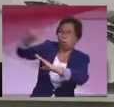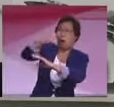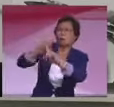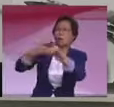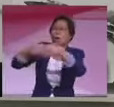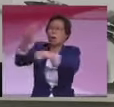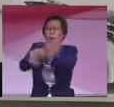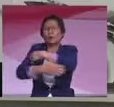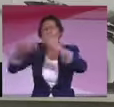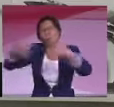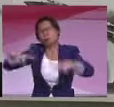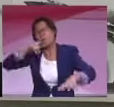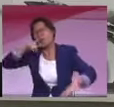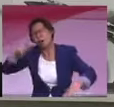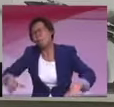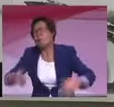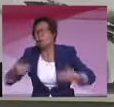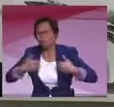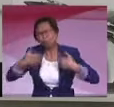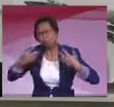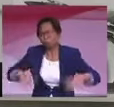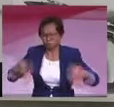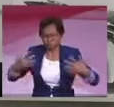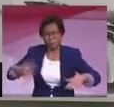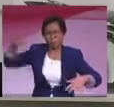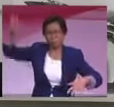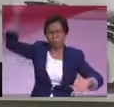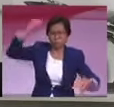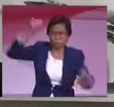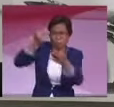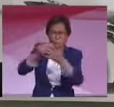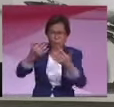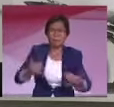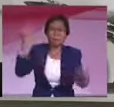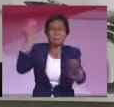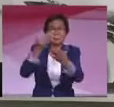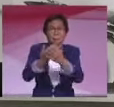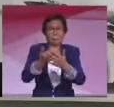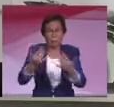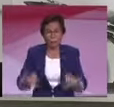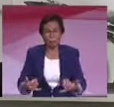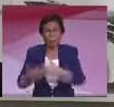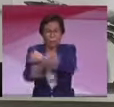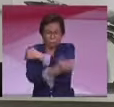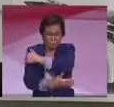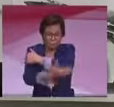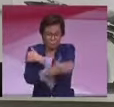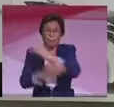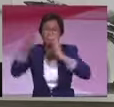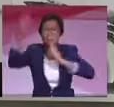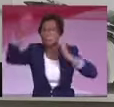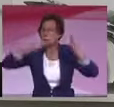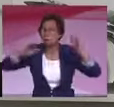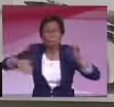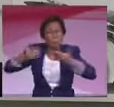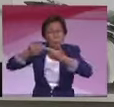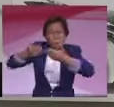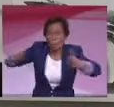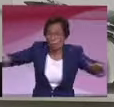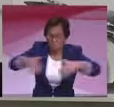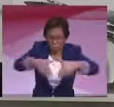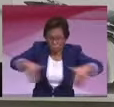telah lama kita adakan. Setakat hari ini negara masih belum membuka